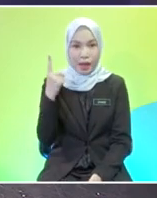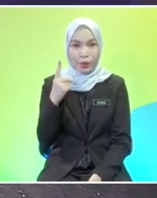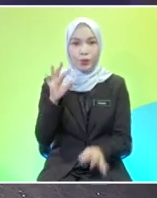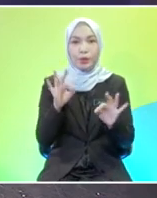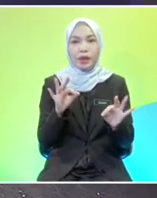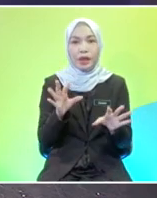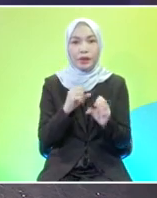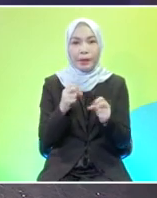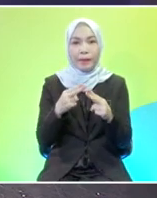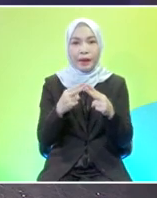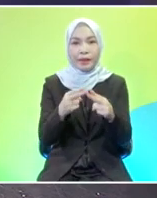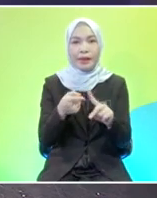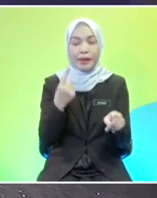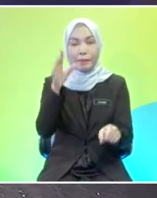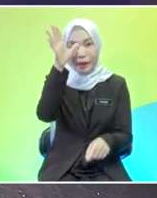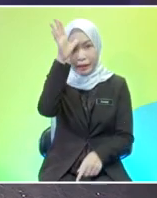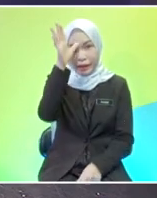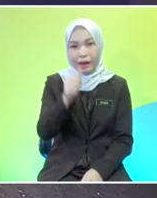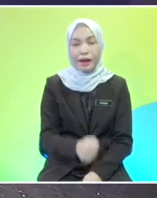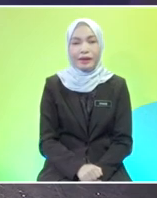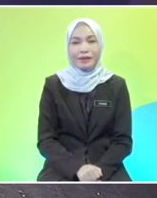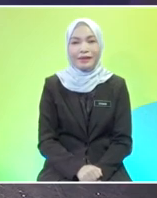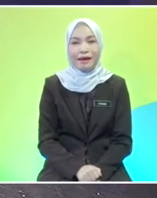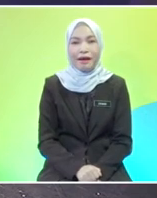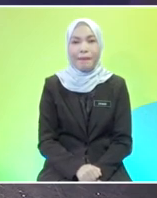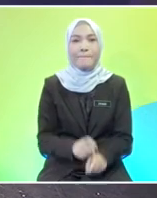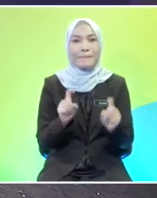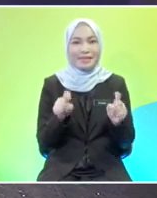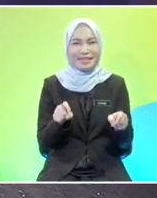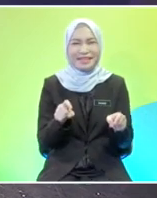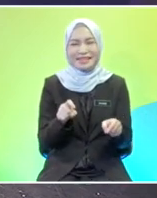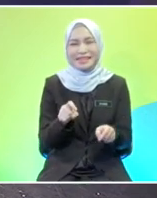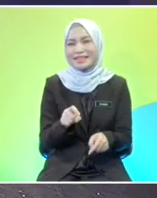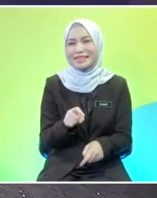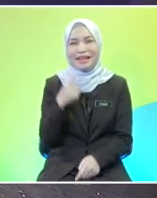Ayah kita itu tunggu Pak Ayah selalu bahagia hadiah yang macam pesta